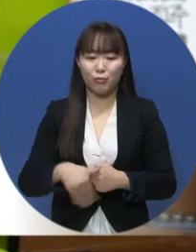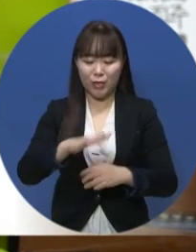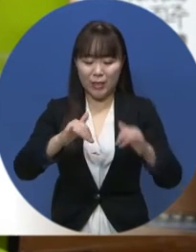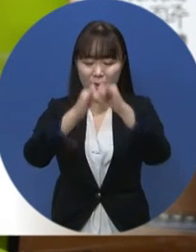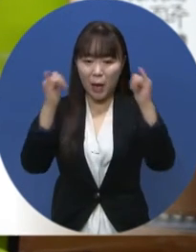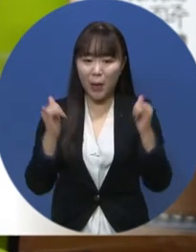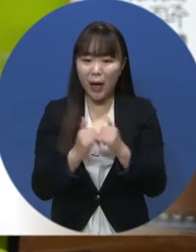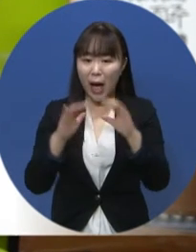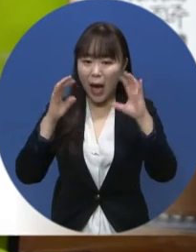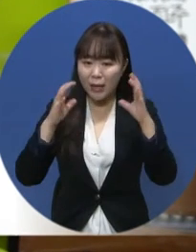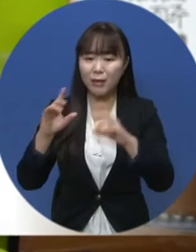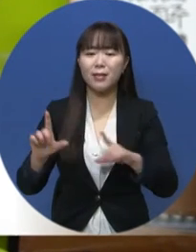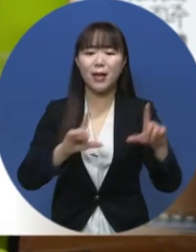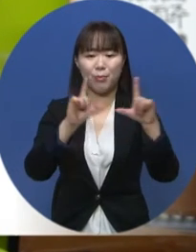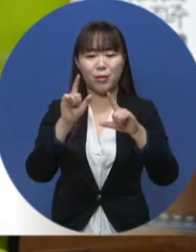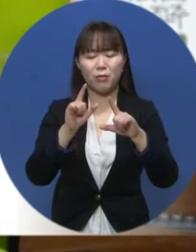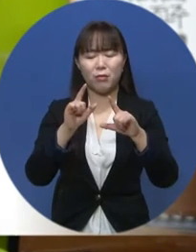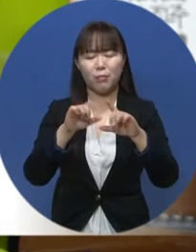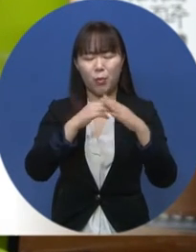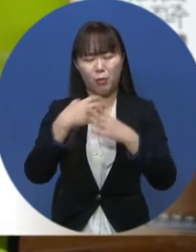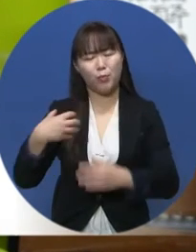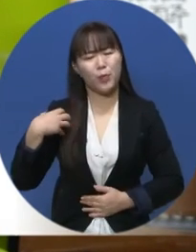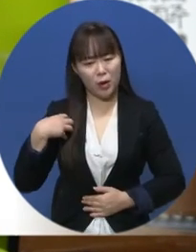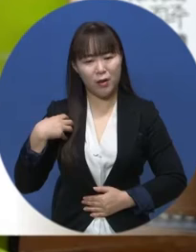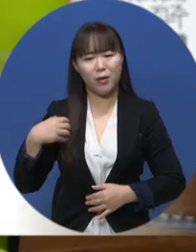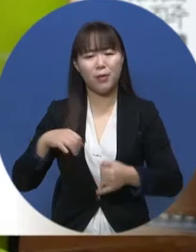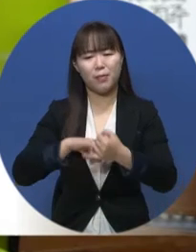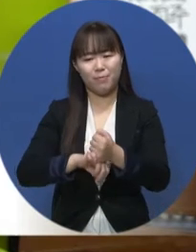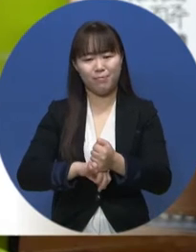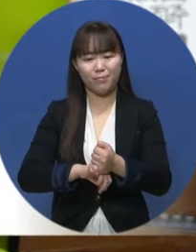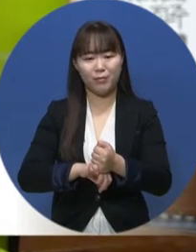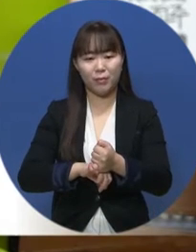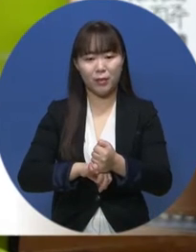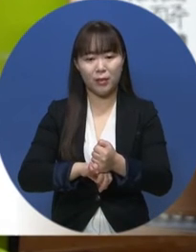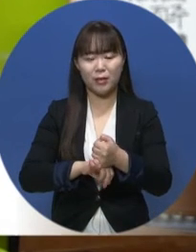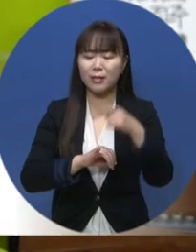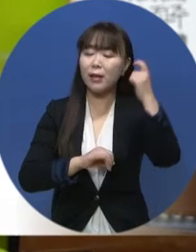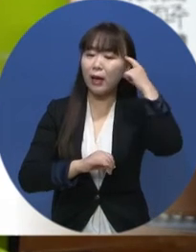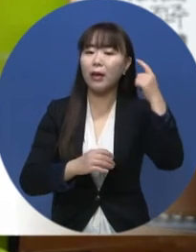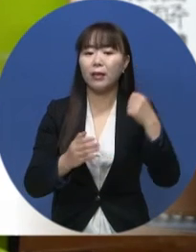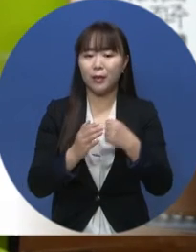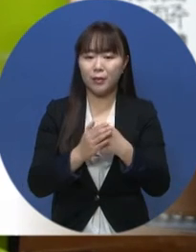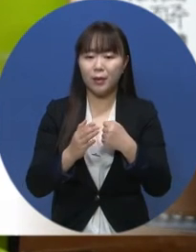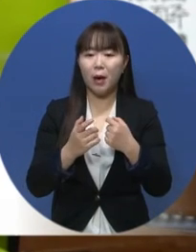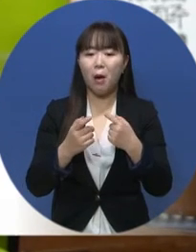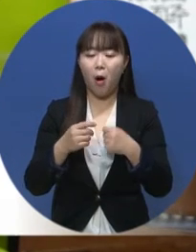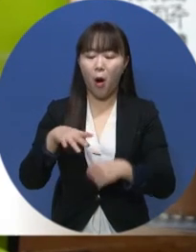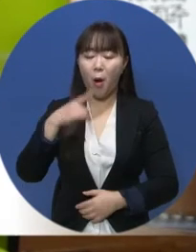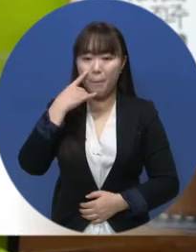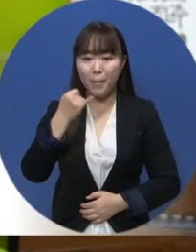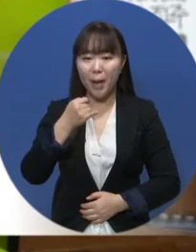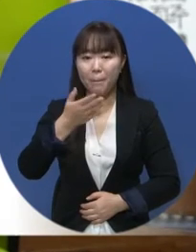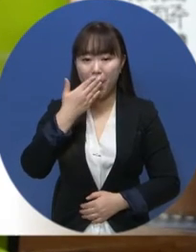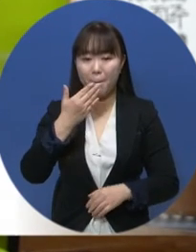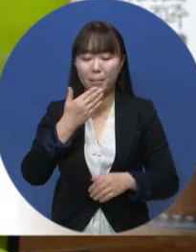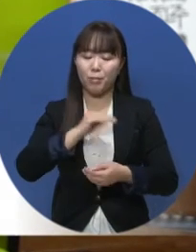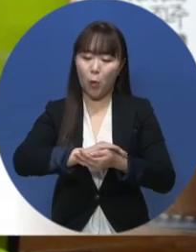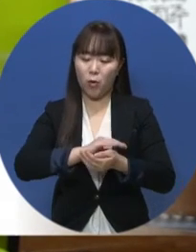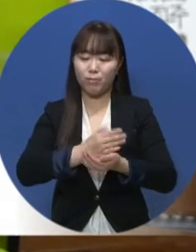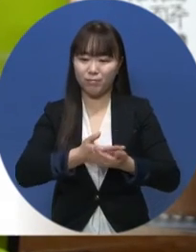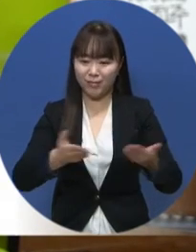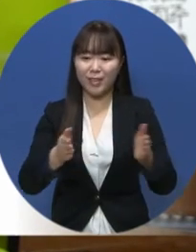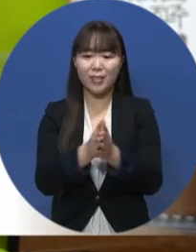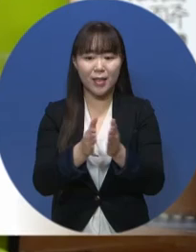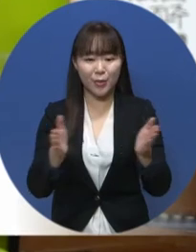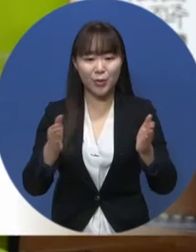우리 아이들의 삶을 꼭 책임 져야 된다고 생각을 합니다 아 그렇게 엄마의 밥상 을 시작이 됐고 어